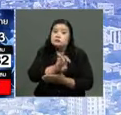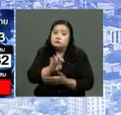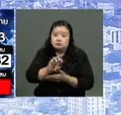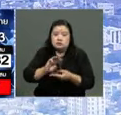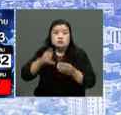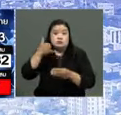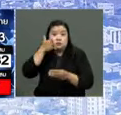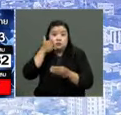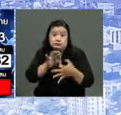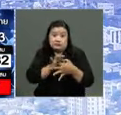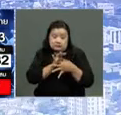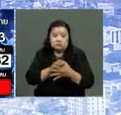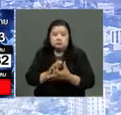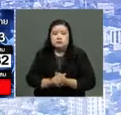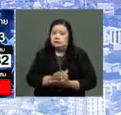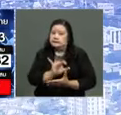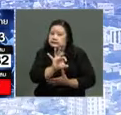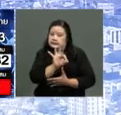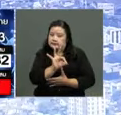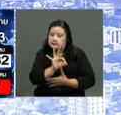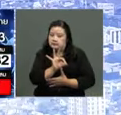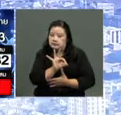เนี่ยเป็นการส่งพันธุ์โดยใช้อีเมล์กับเบอร์โทรนะครับเขาก็สุ่มได้2